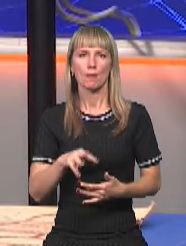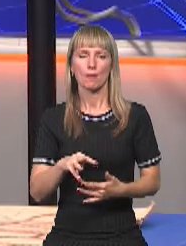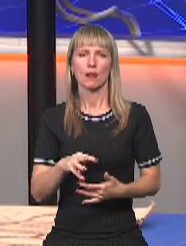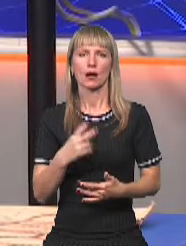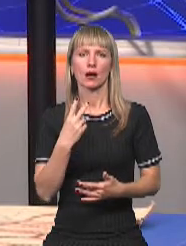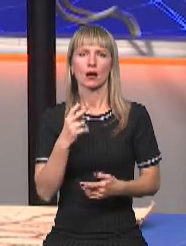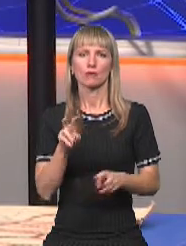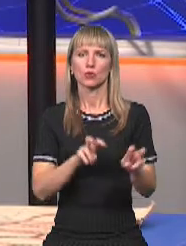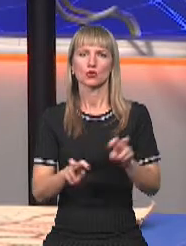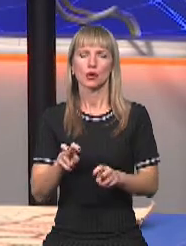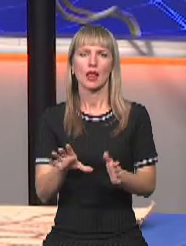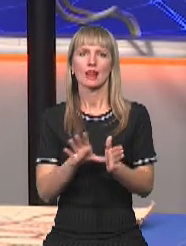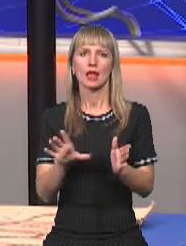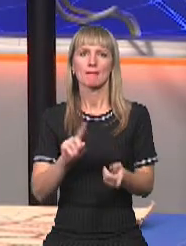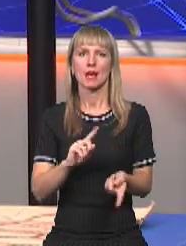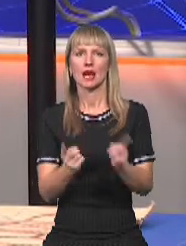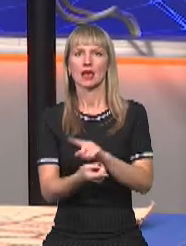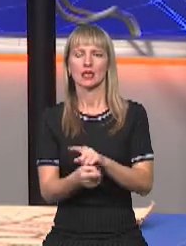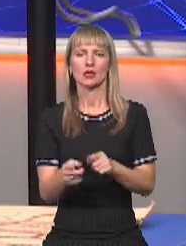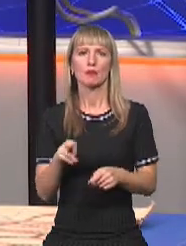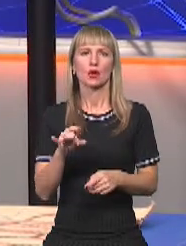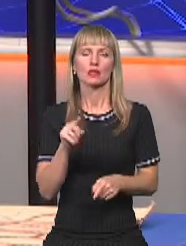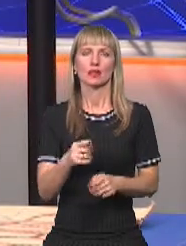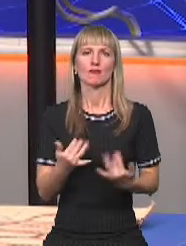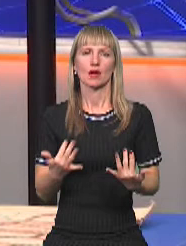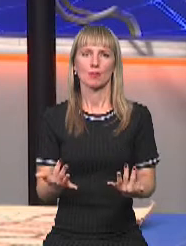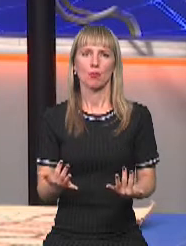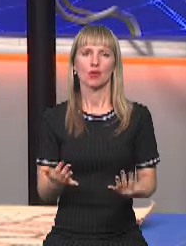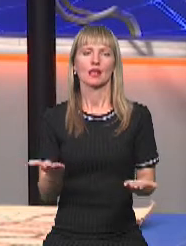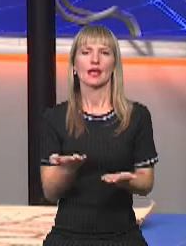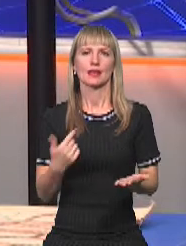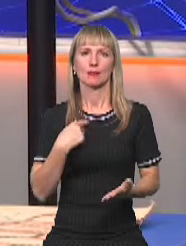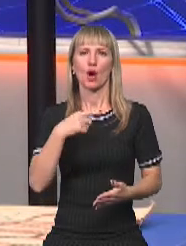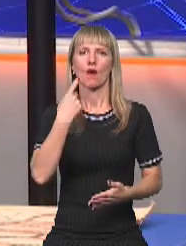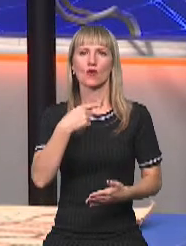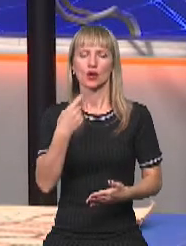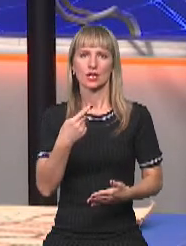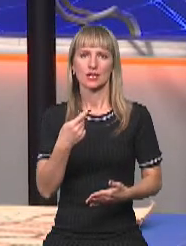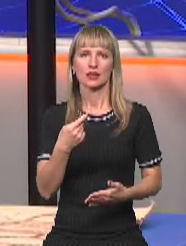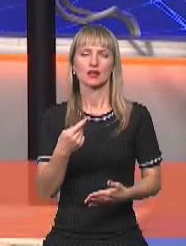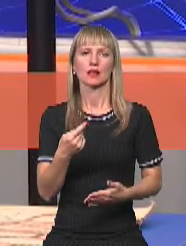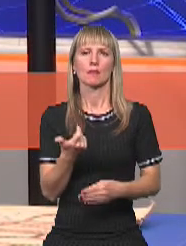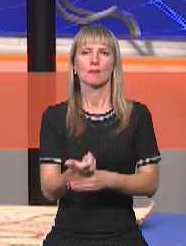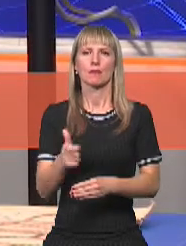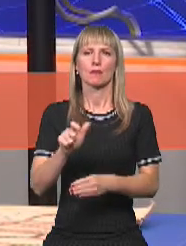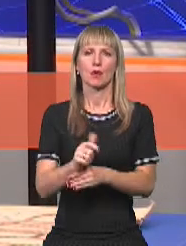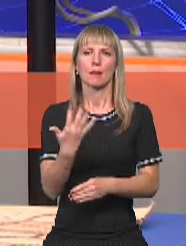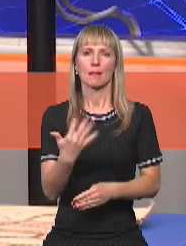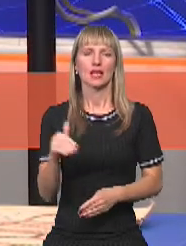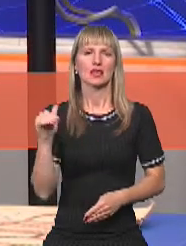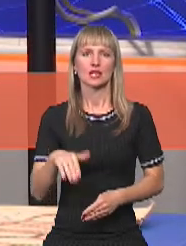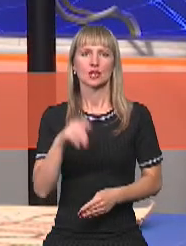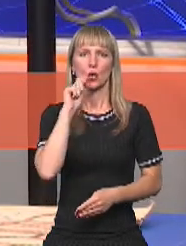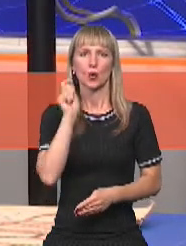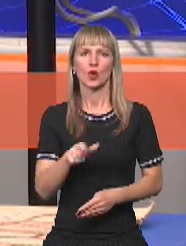перехід. Ага. Якраз про ті вимоги так та ні, про які ми говорили. Ага. Понад 5000